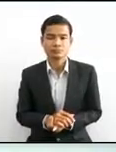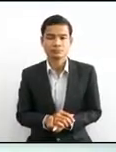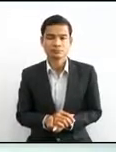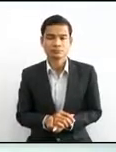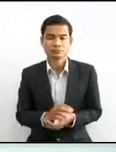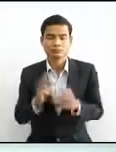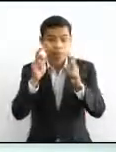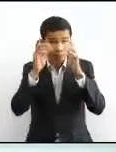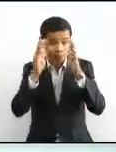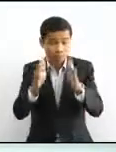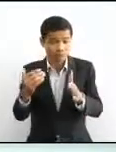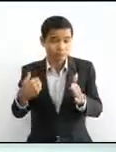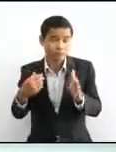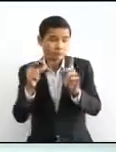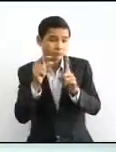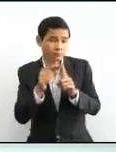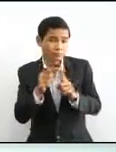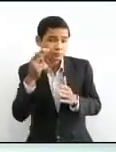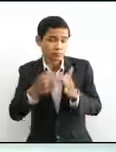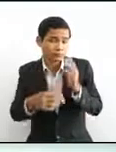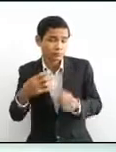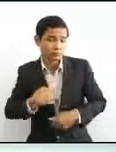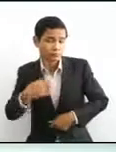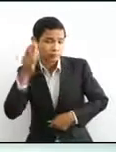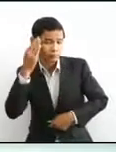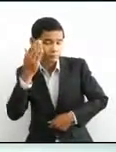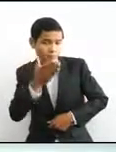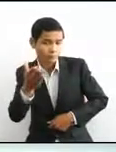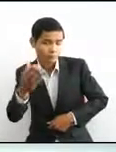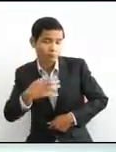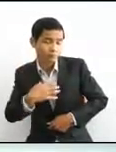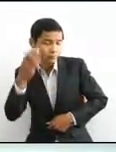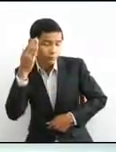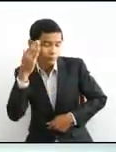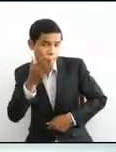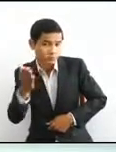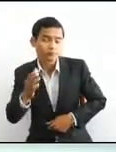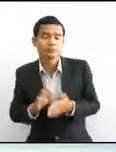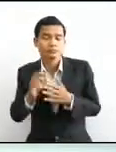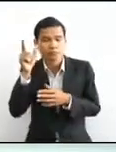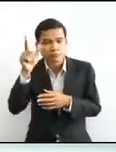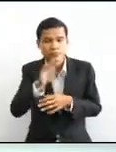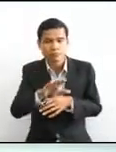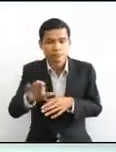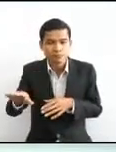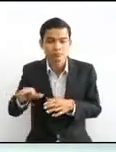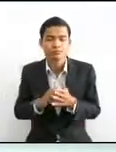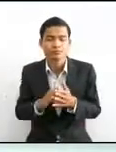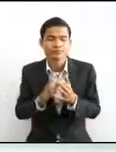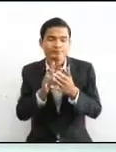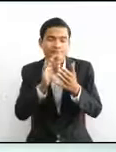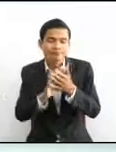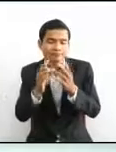chà này cô mình bị ấy nó à lại con chẳng đang ấy tay này cô chưa chạy thang con khác bà con chí ăn ban môn này cô phong